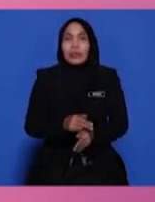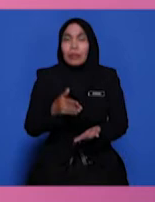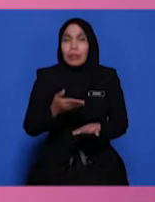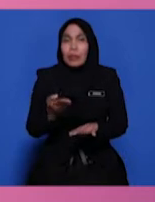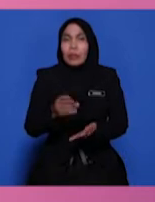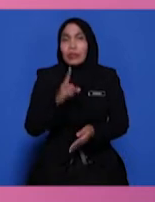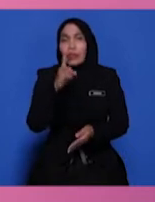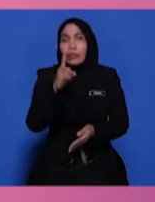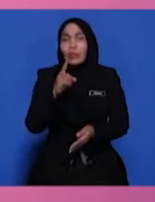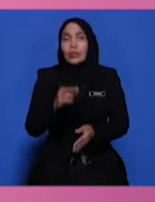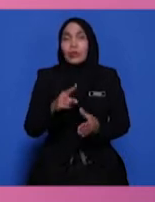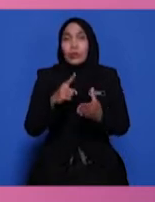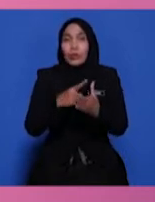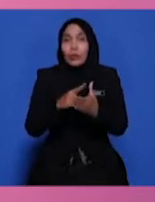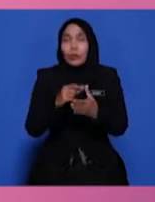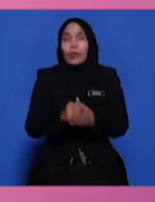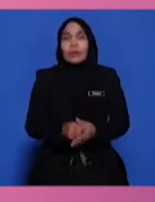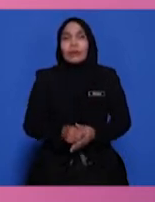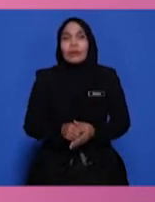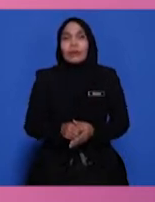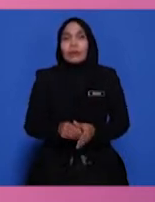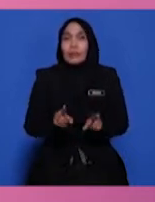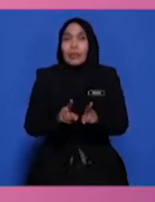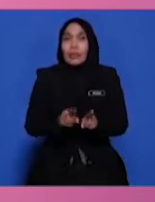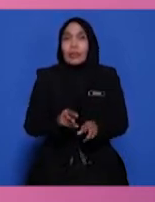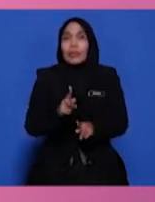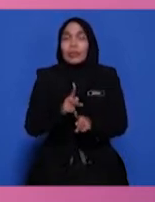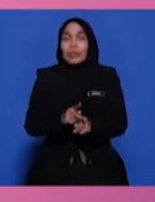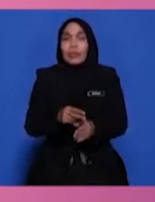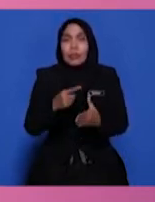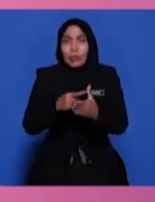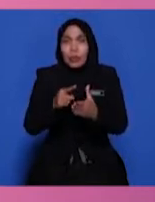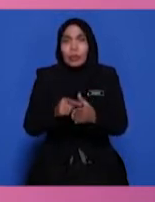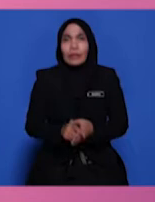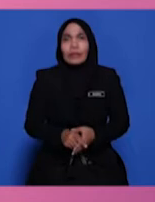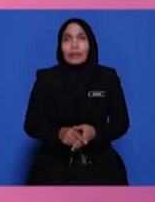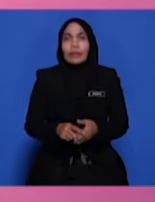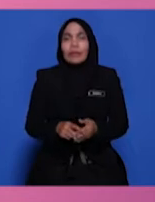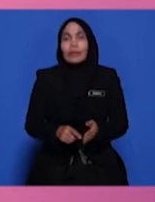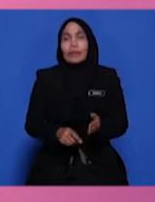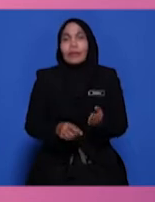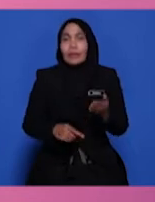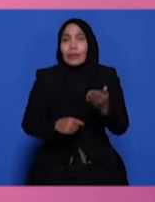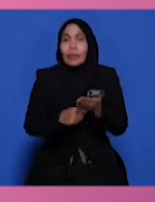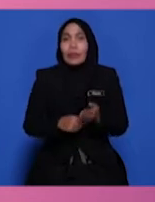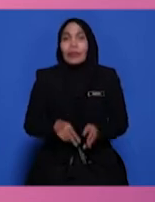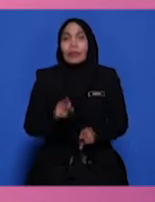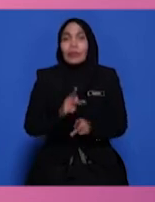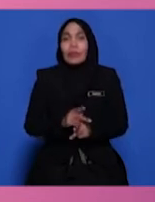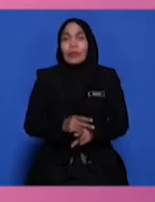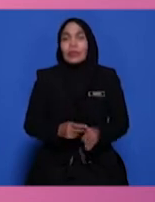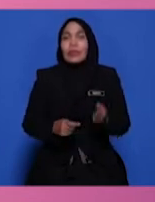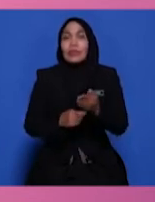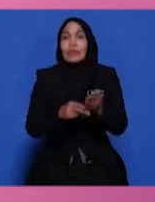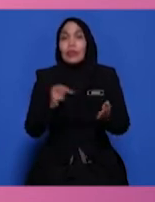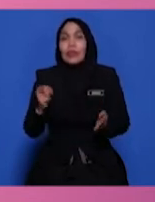bulanan tambah simpanan tambahan, iaitu RM650 tambah RM205